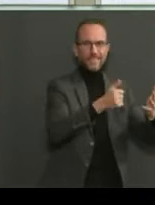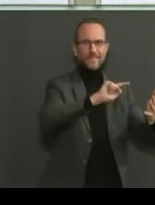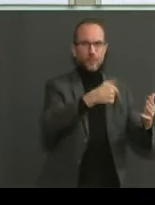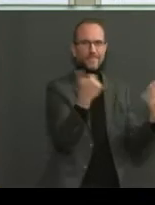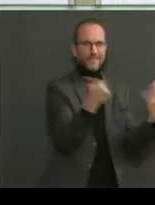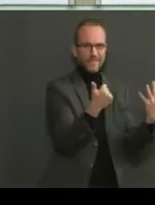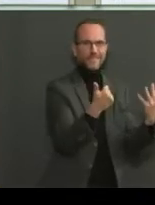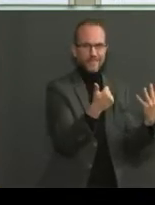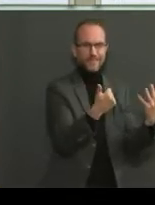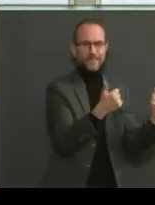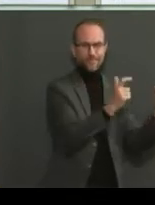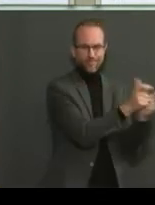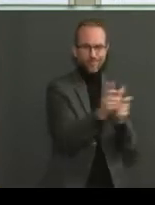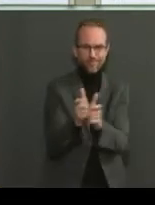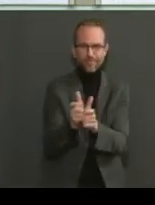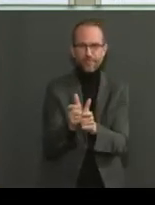16,6 pour 1000 résidents.